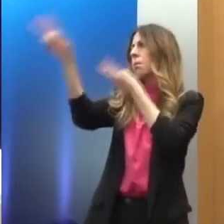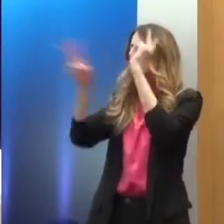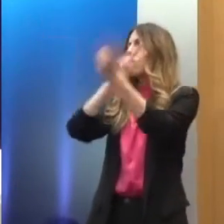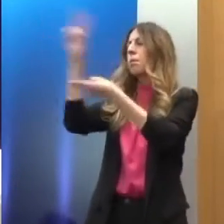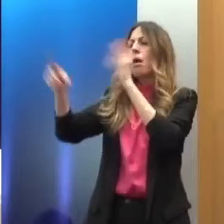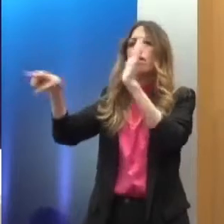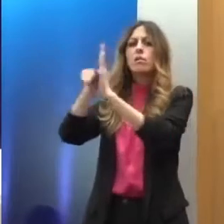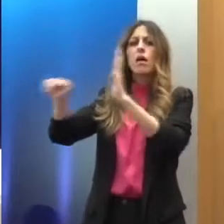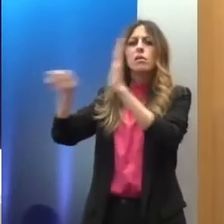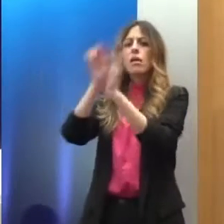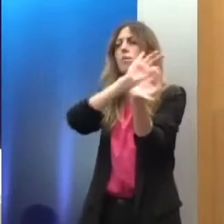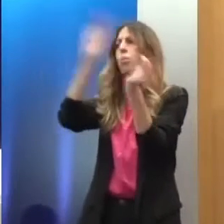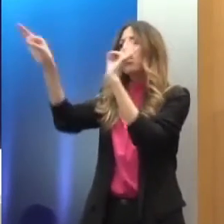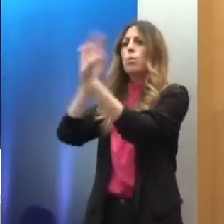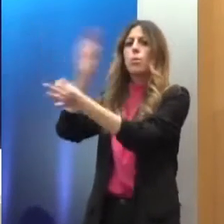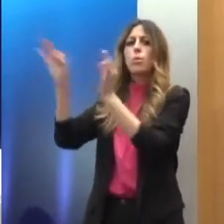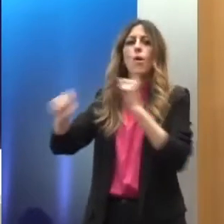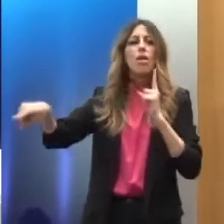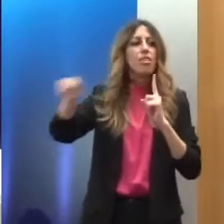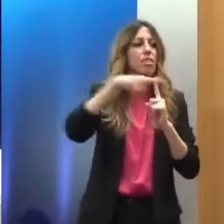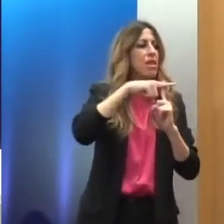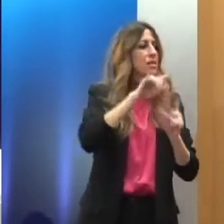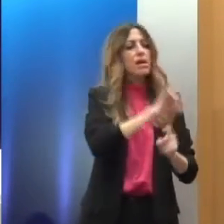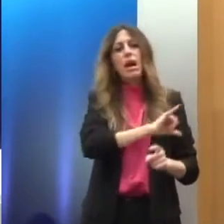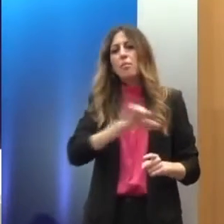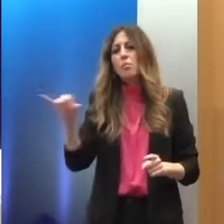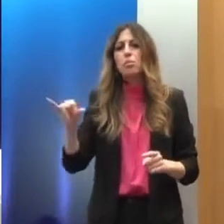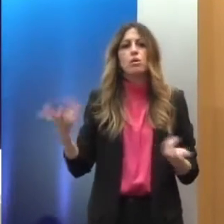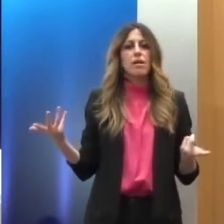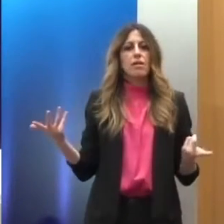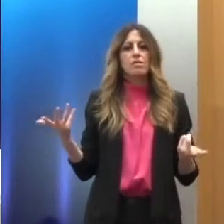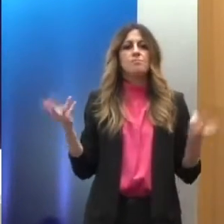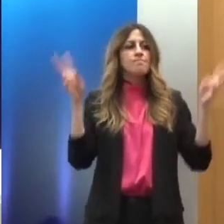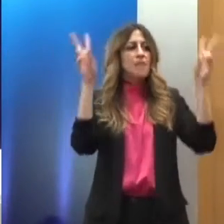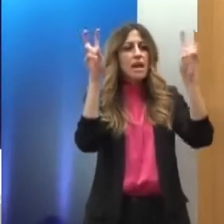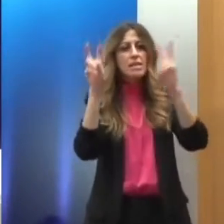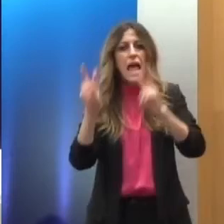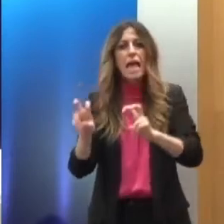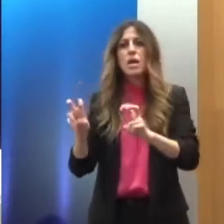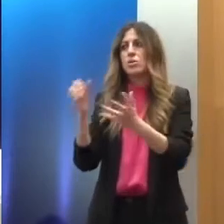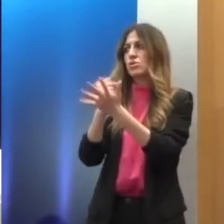θα τα δει μόνο με αφορμή έναν έλεγχο αξιολογικό που θα γίνει